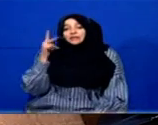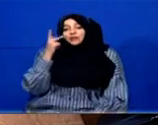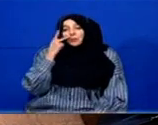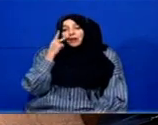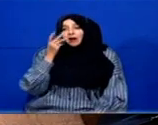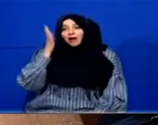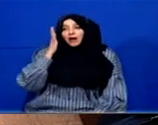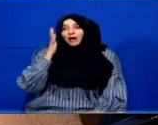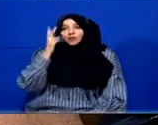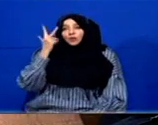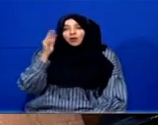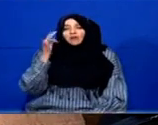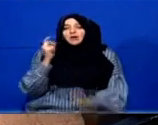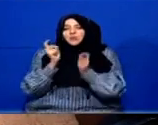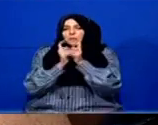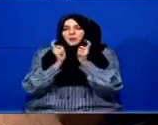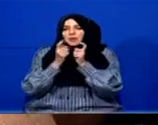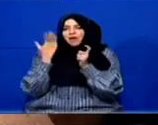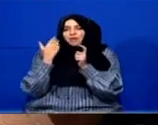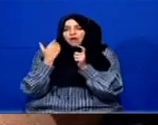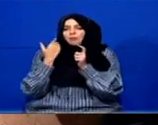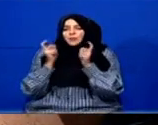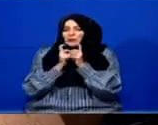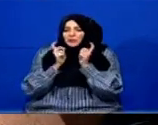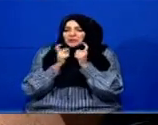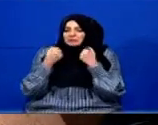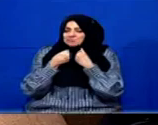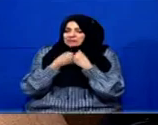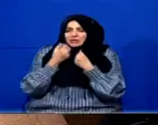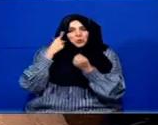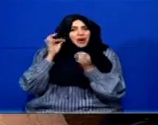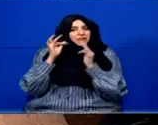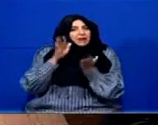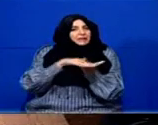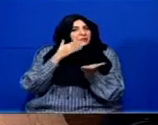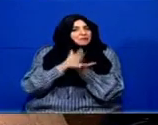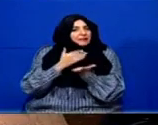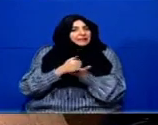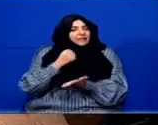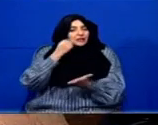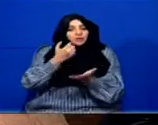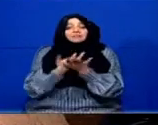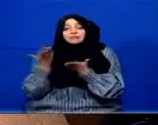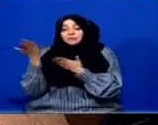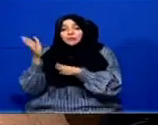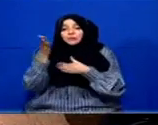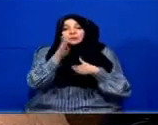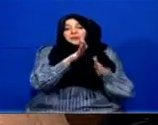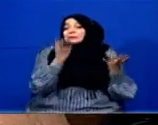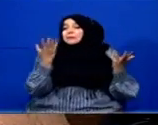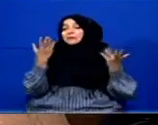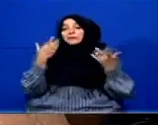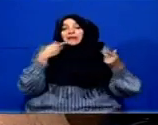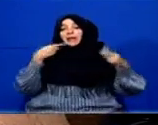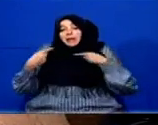اخوته الثلاثه دائما كانوا في خصام في تشاجر على الارض على قسمتها وماتوا متخاصمين ما